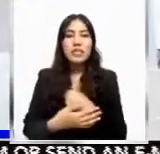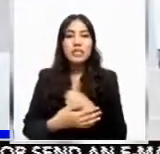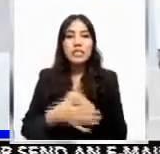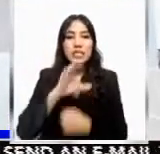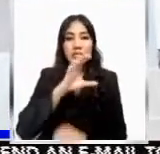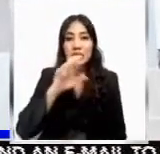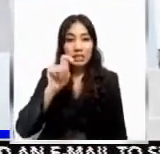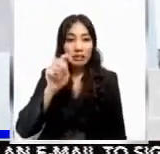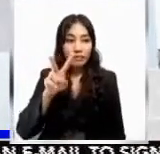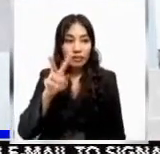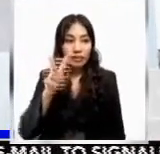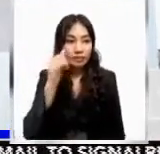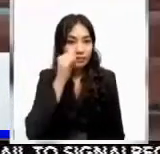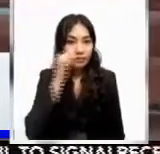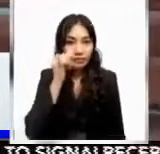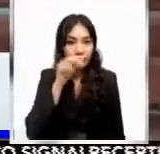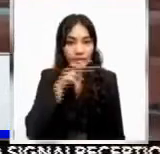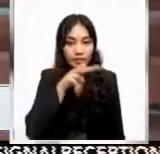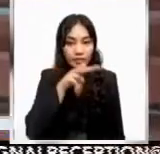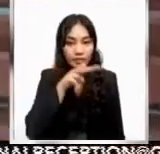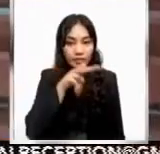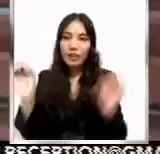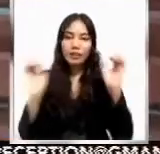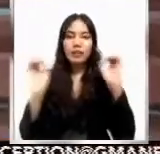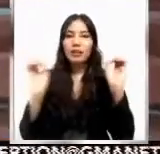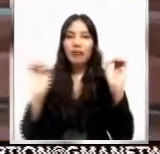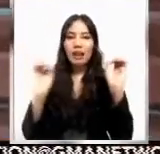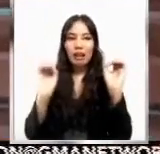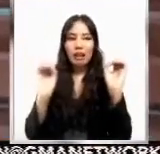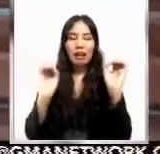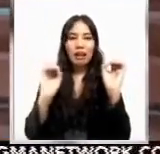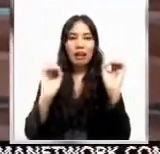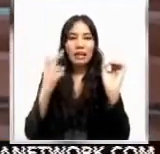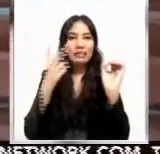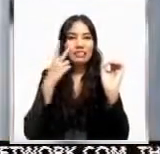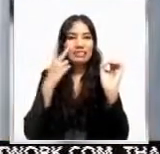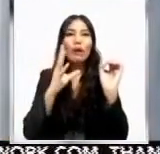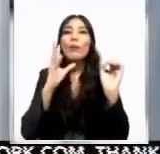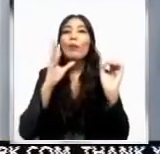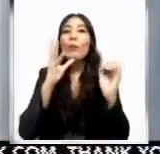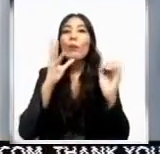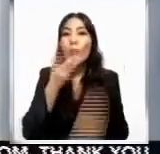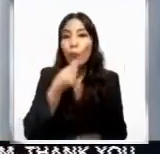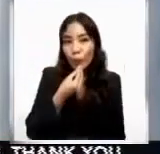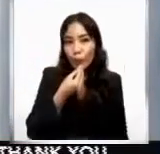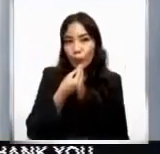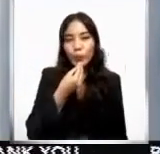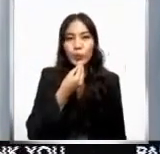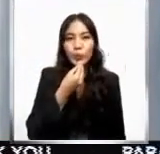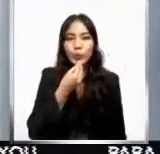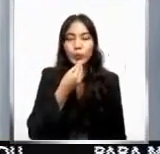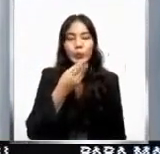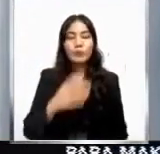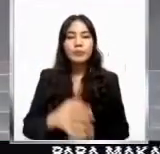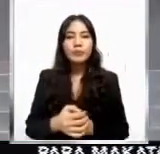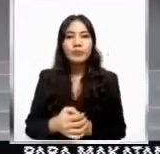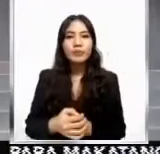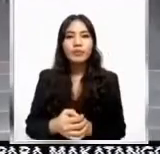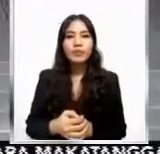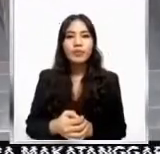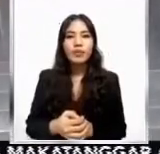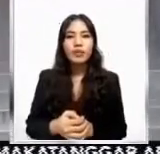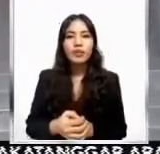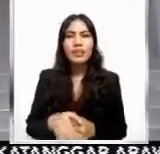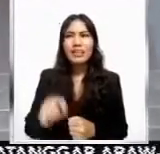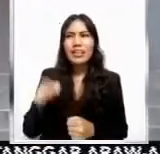ding matukoy na saksi ang pulisya na makakapagsabi sa kung ano ang nangyari. Hindi gawa ng isang matinong tao yon. Ayon